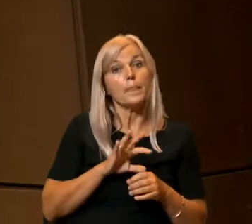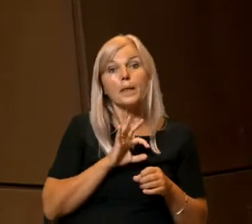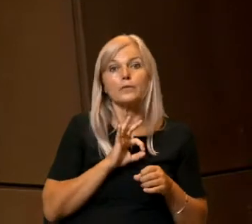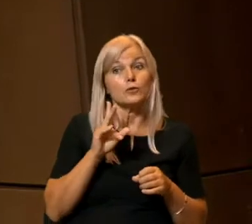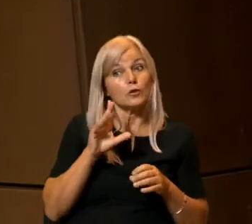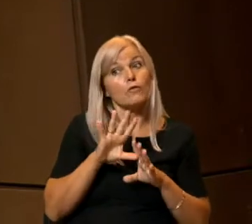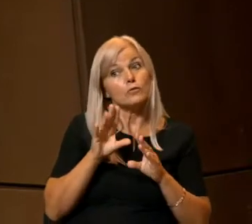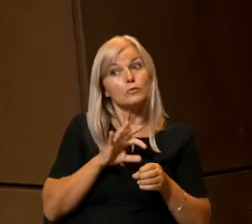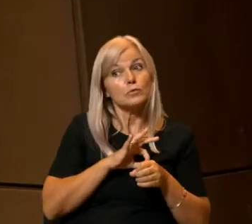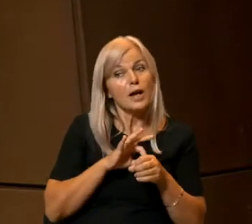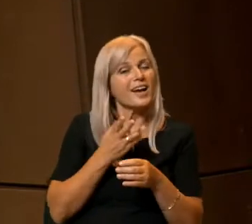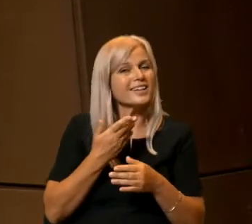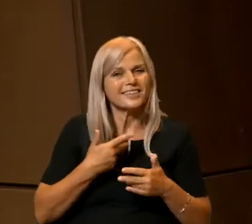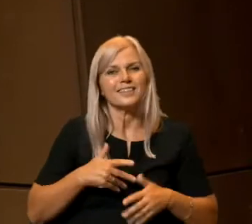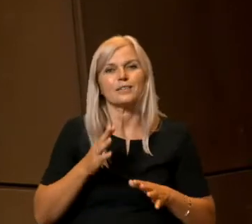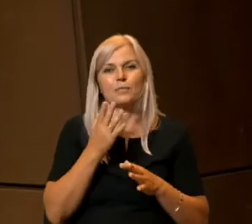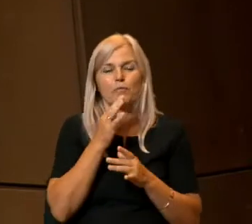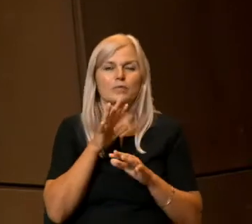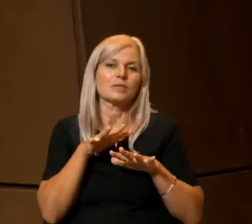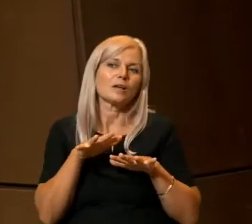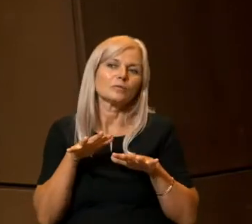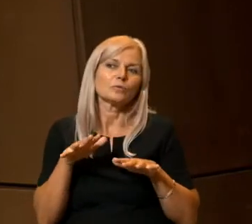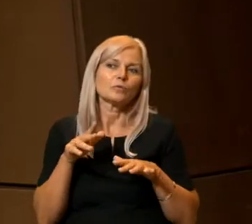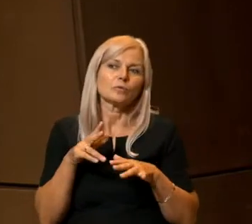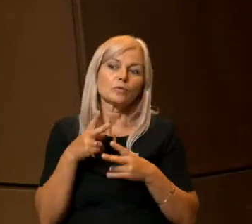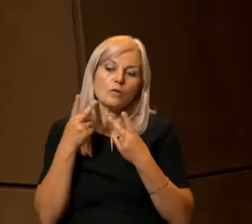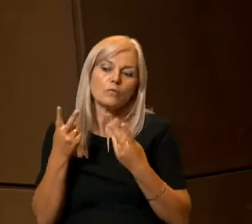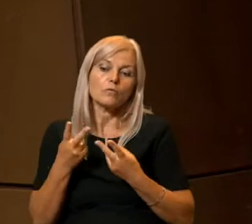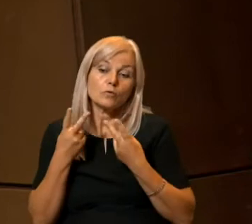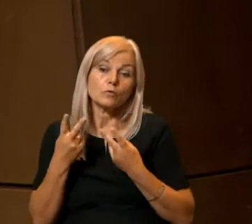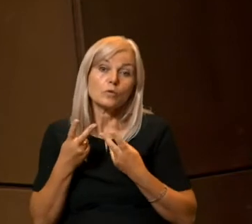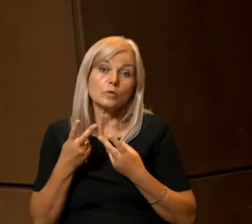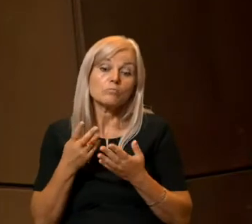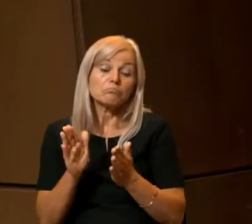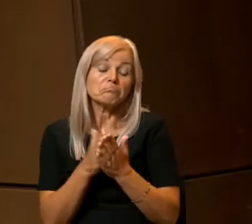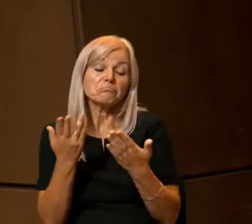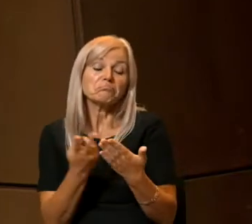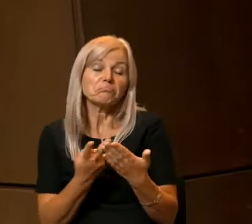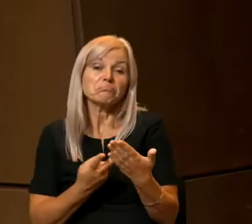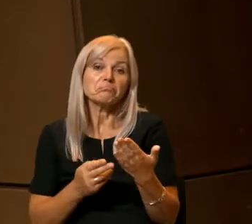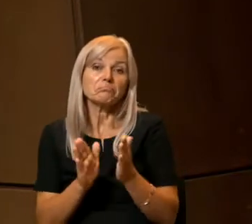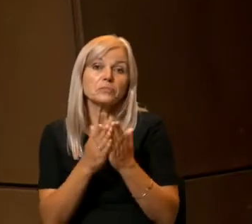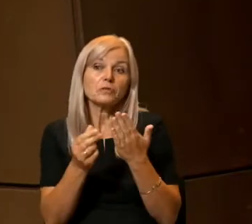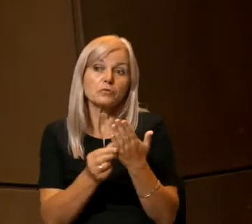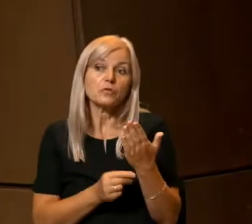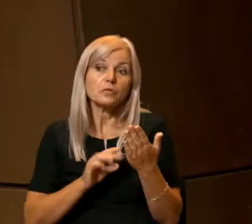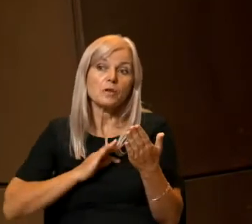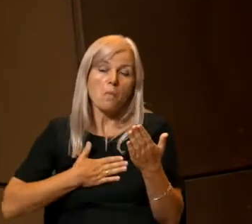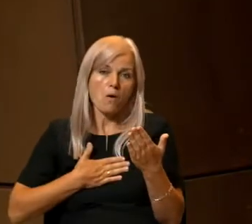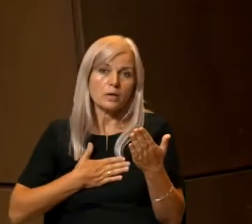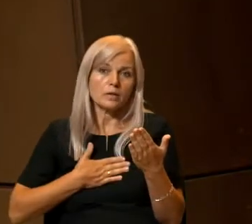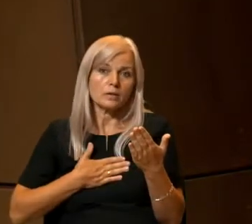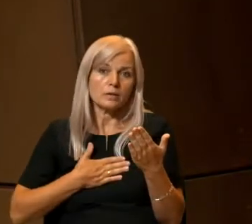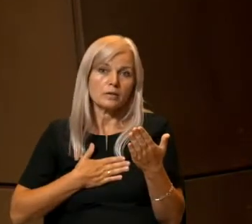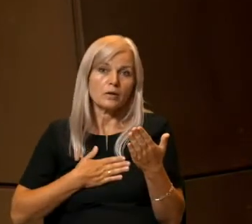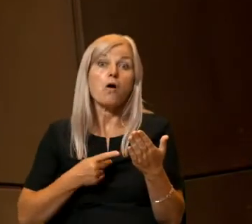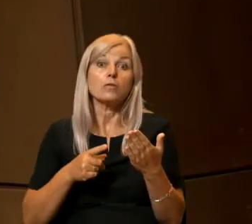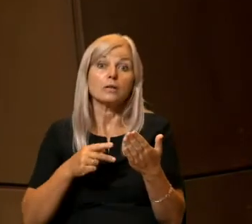dużo mówić o tym, więcej znajdą Państwo w mojej książce, wydanej teraz po polsku. Mamy tutaj